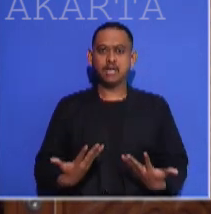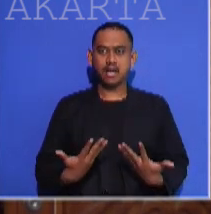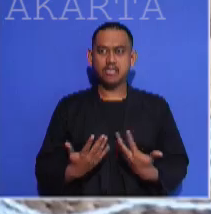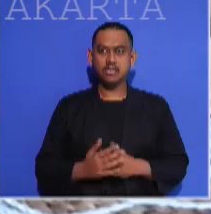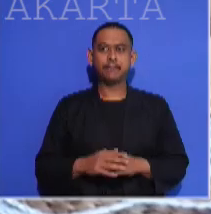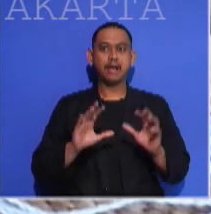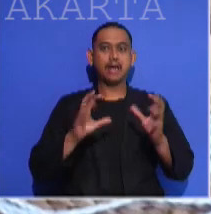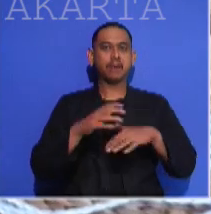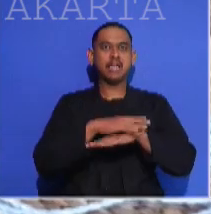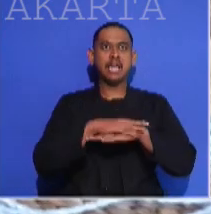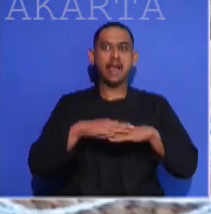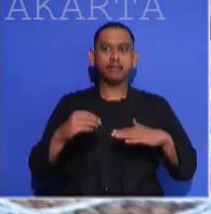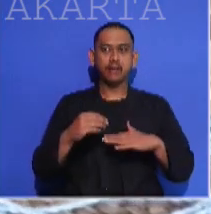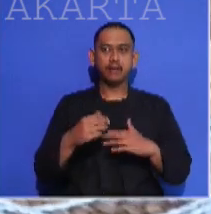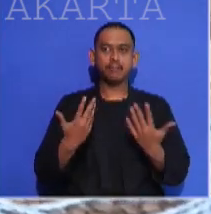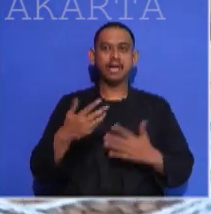gondok.